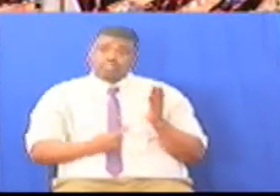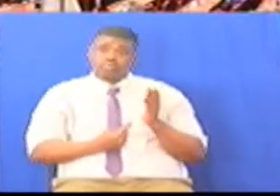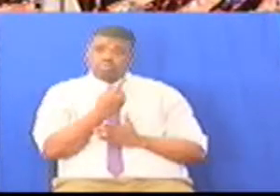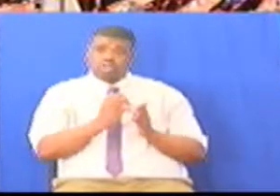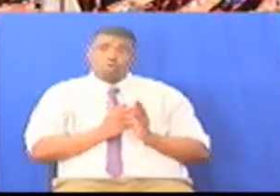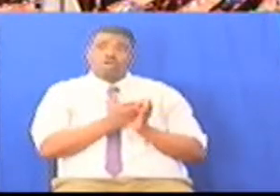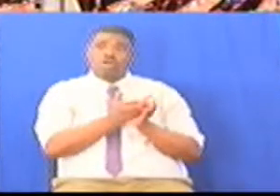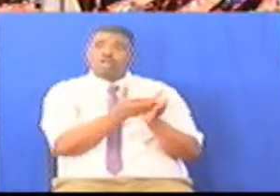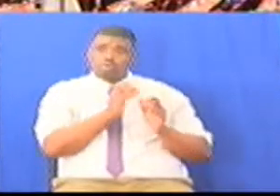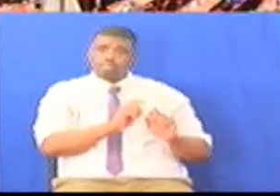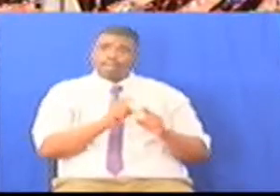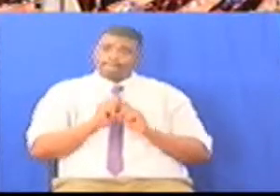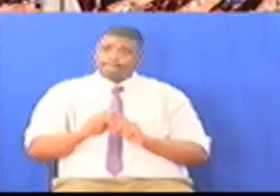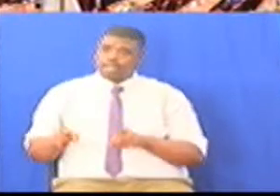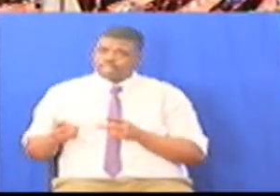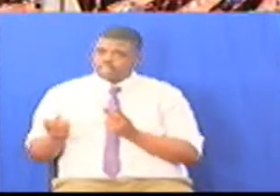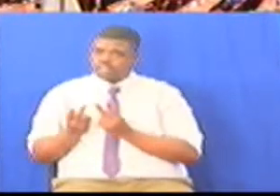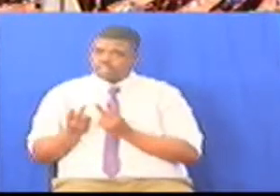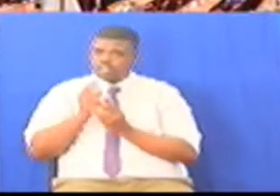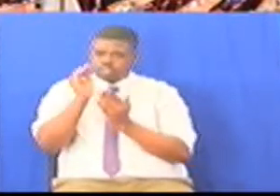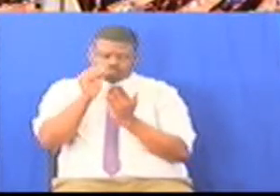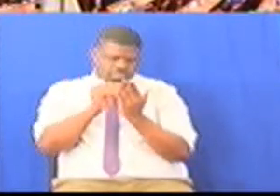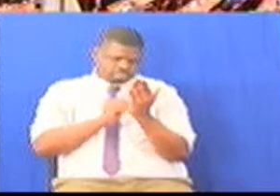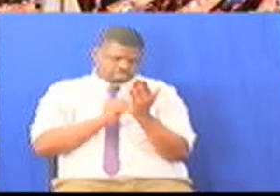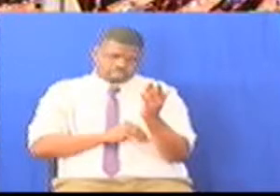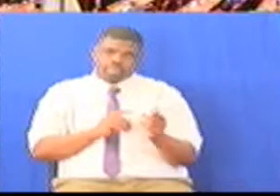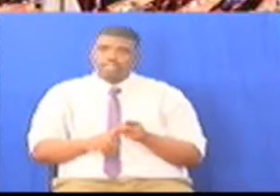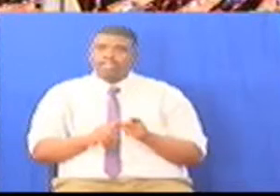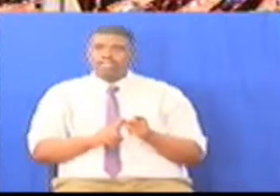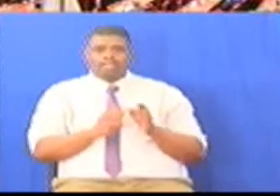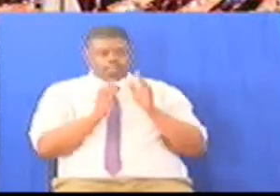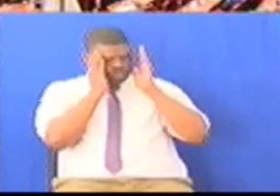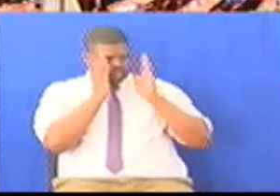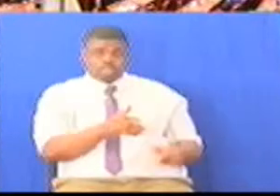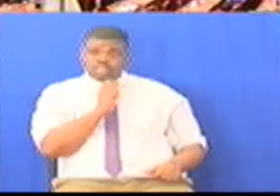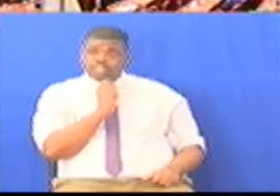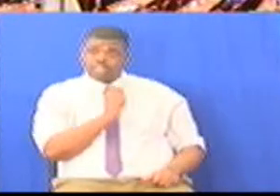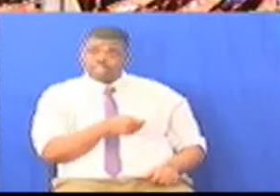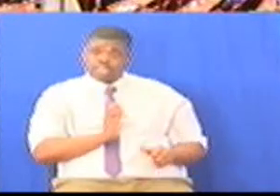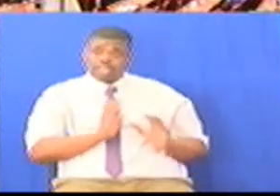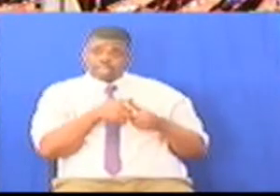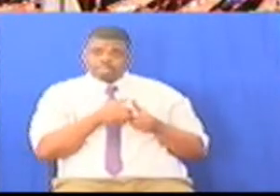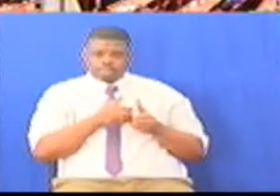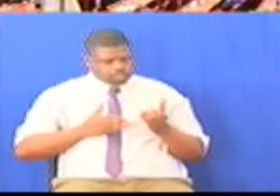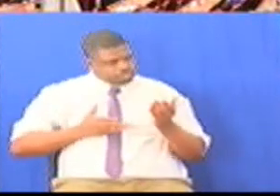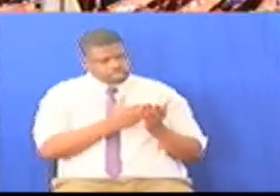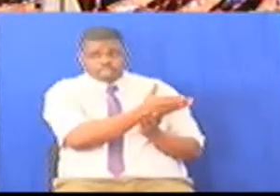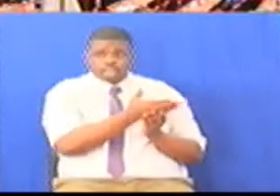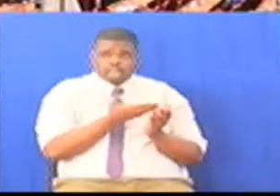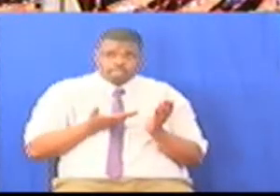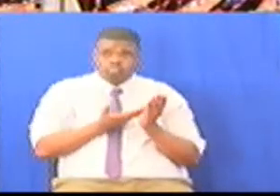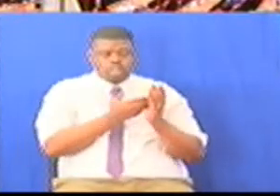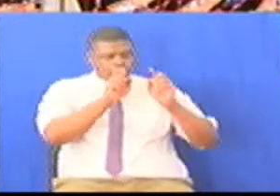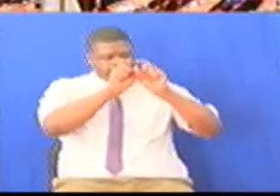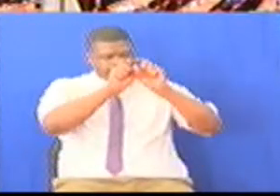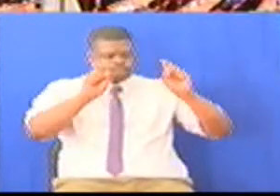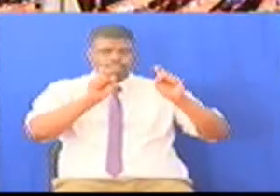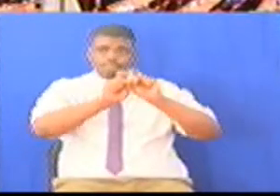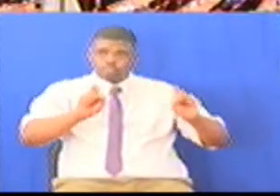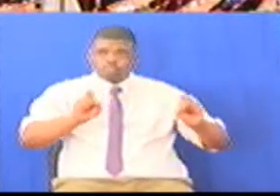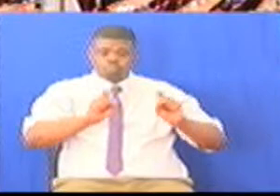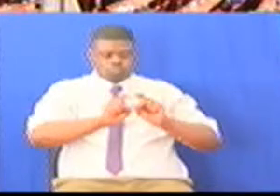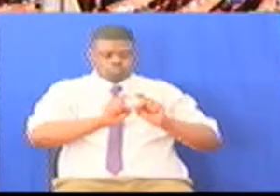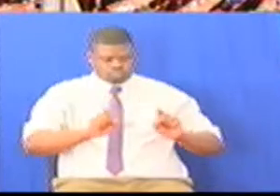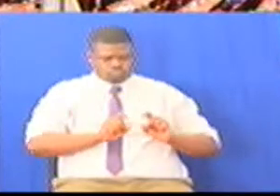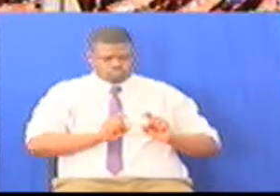wadau mbalimbali kama ambavyo wameorodheshwa. Lakini Mheshimiwa Spika, kamati ilipitia mswada huu kifungu kwa kifungu kwa